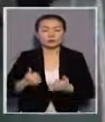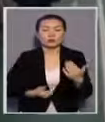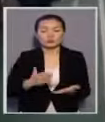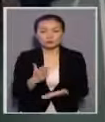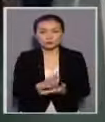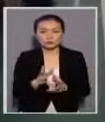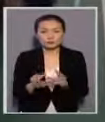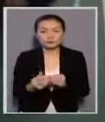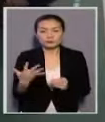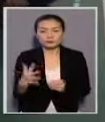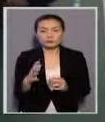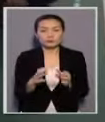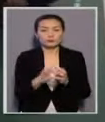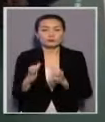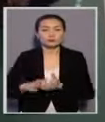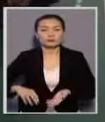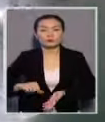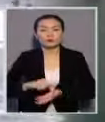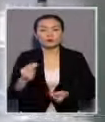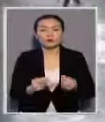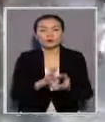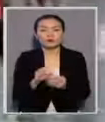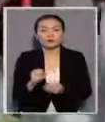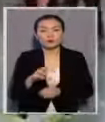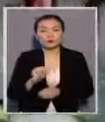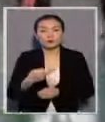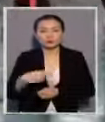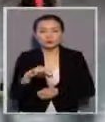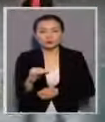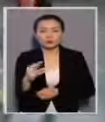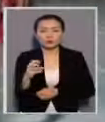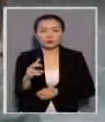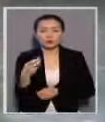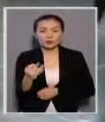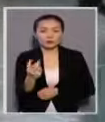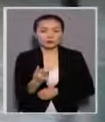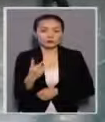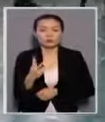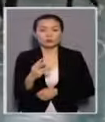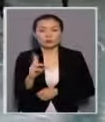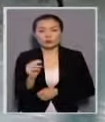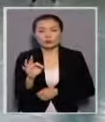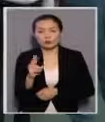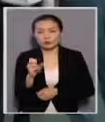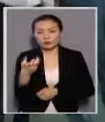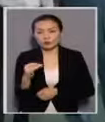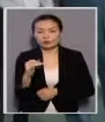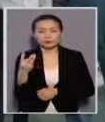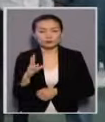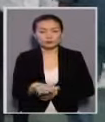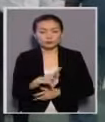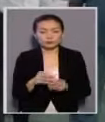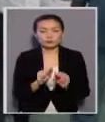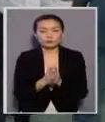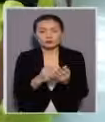өткізілді. Сайысқа 5 команда қатысты. Ойын нәтижесінде Амангелді 1-ші, Шортанбай 2-ші, Көптоғай 3-ші орынға жайғасты.